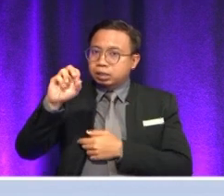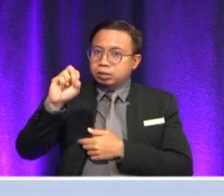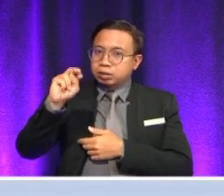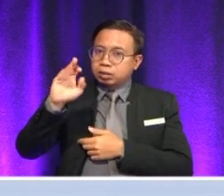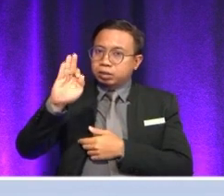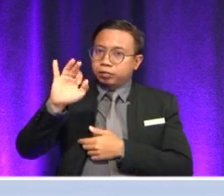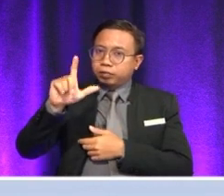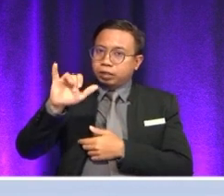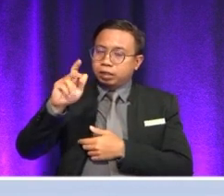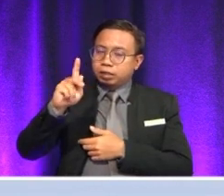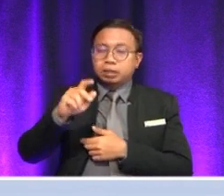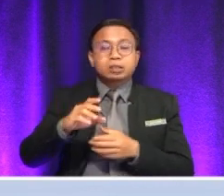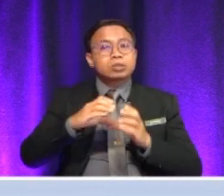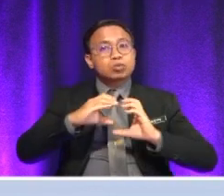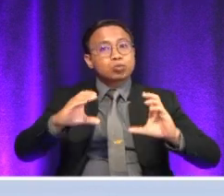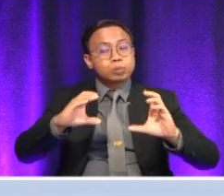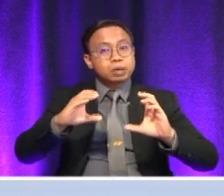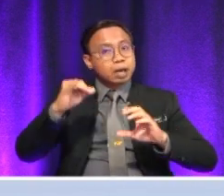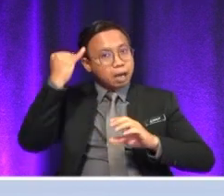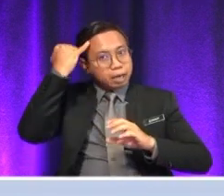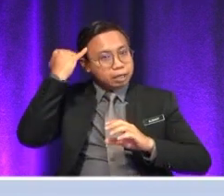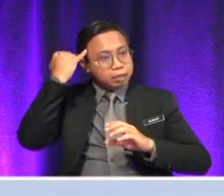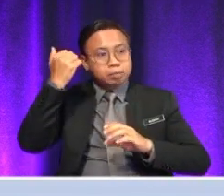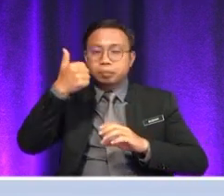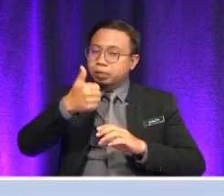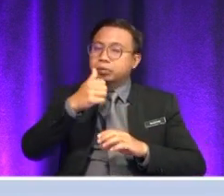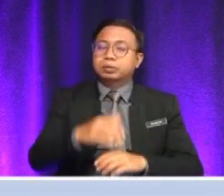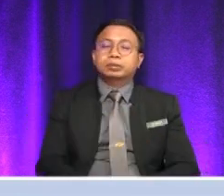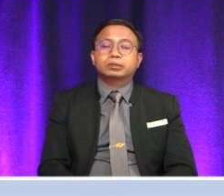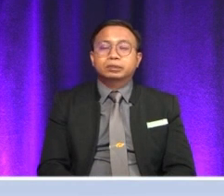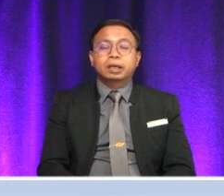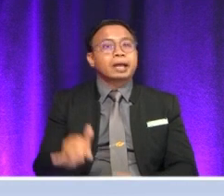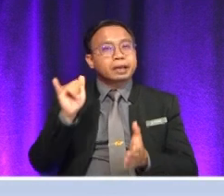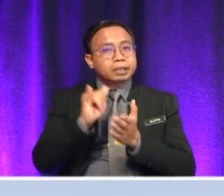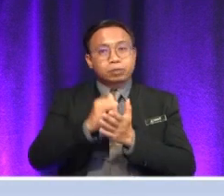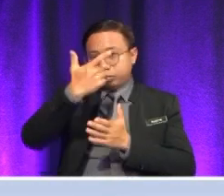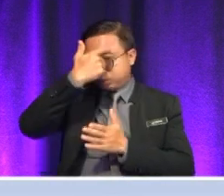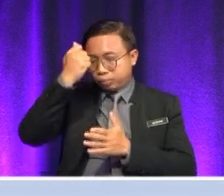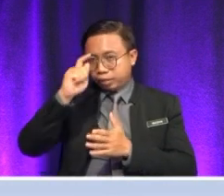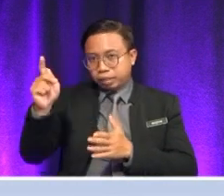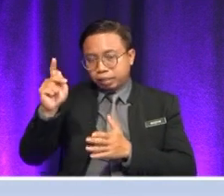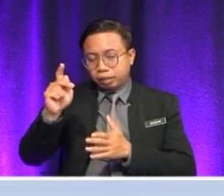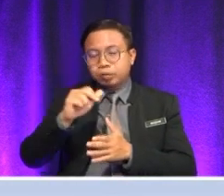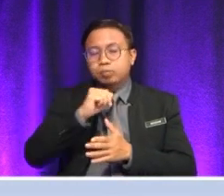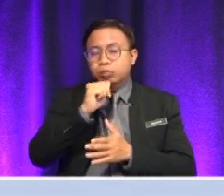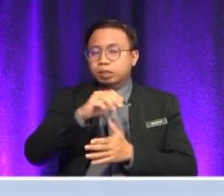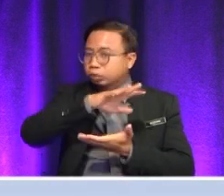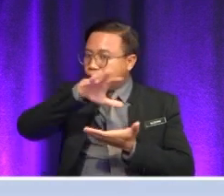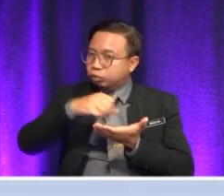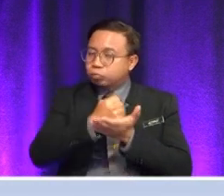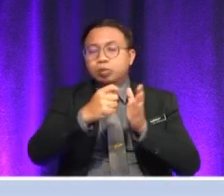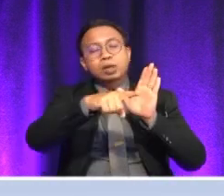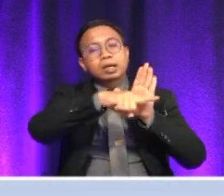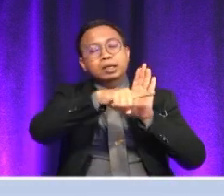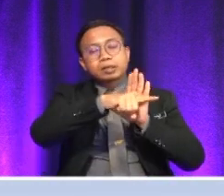kita cuba idea tersebut, rupanya idea tu memang bagus. Itu yang disebabkan kata bukan saja semua negatif. Okey,